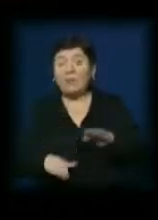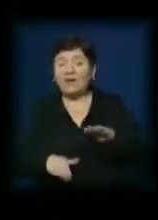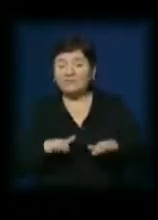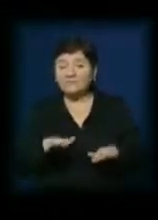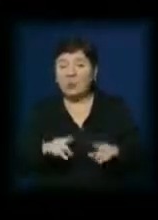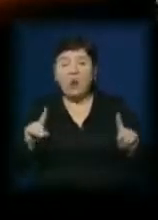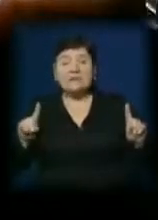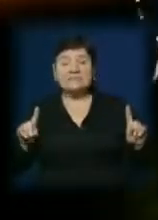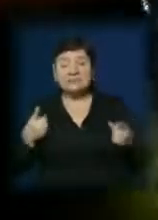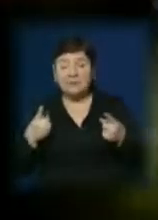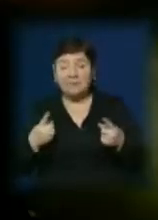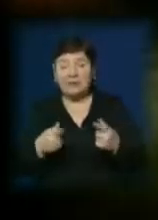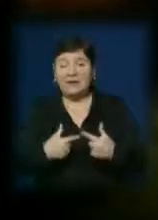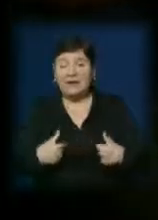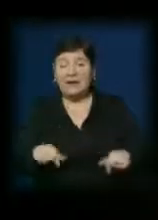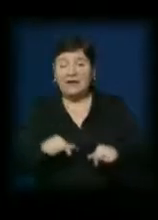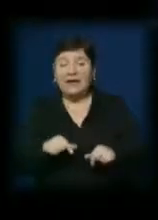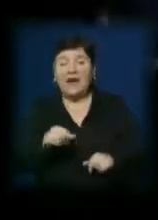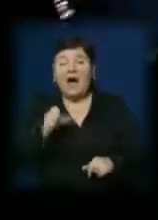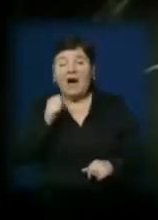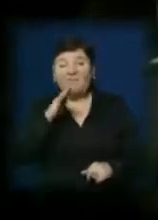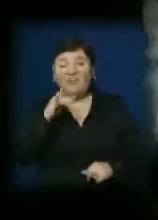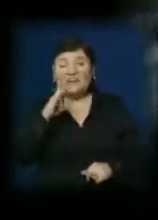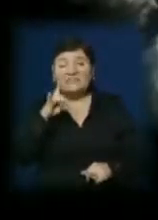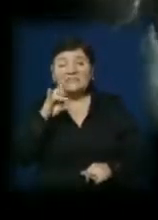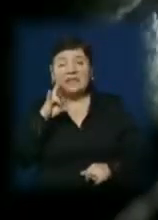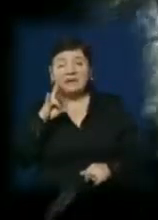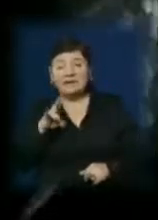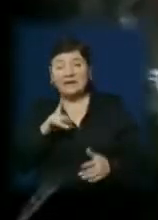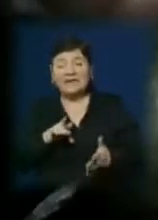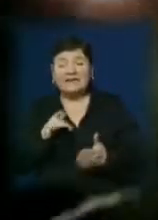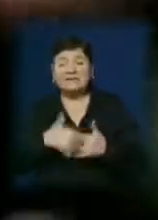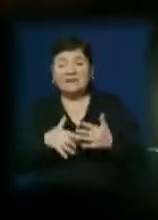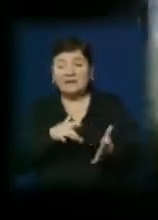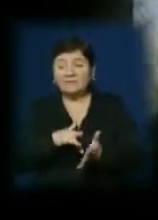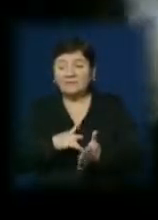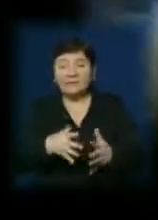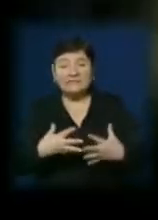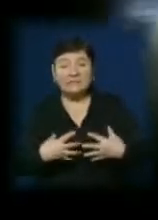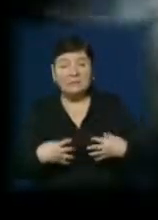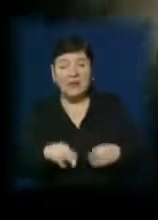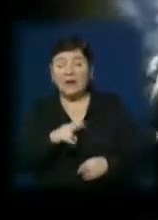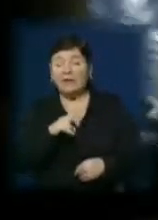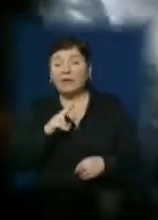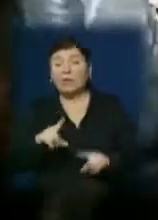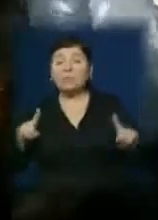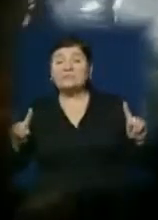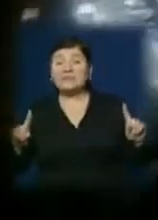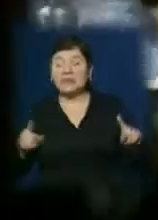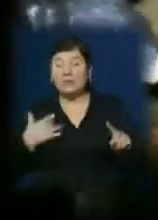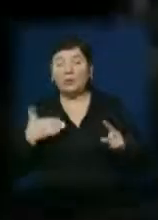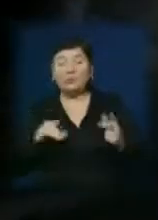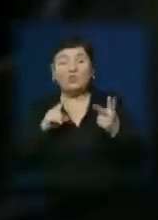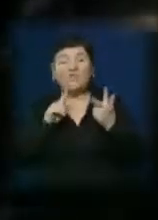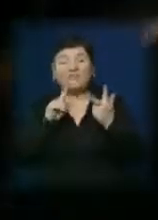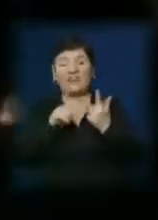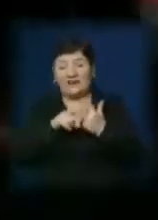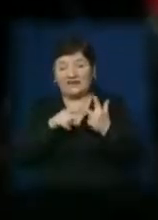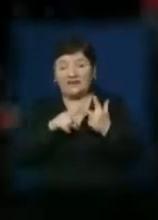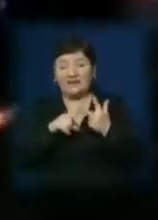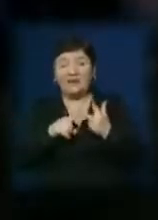цілодобовому чергуванні. Через складні погодні умови ситуація на дорогах погіршиться. Водіям та пішоходам варто бути уважними і обережними